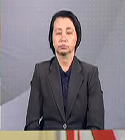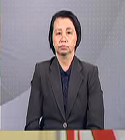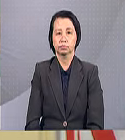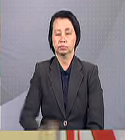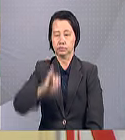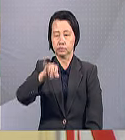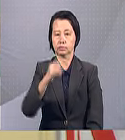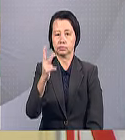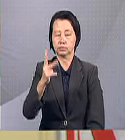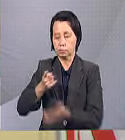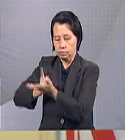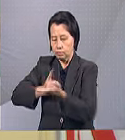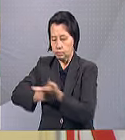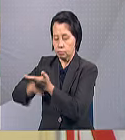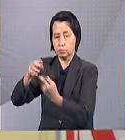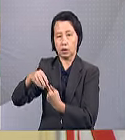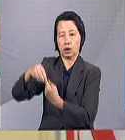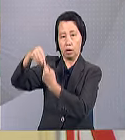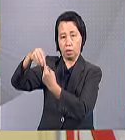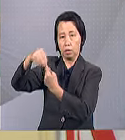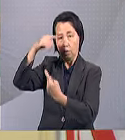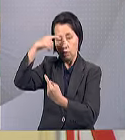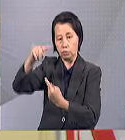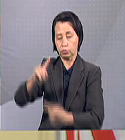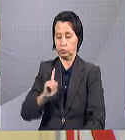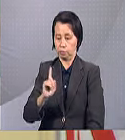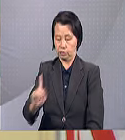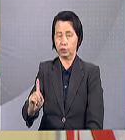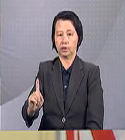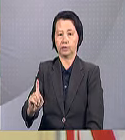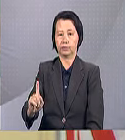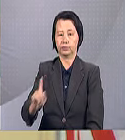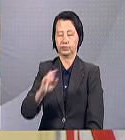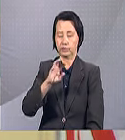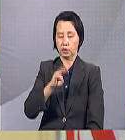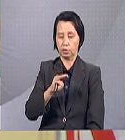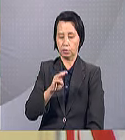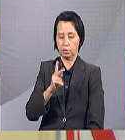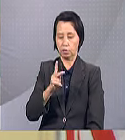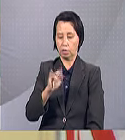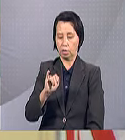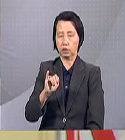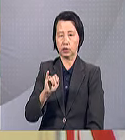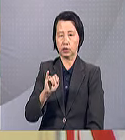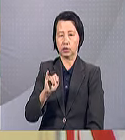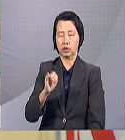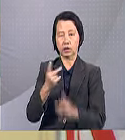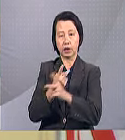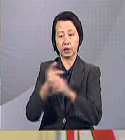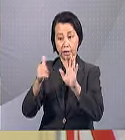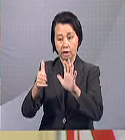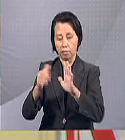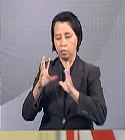Jawatan Kuasa Muzakarah Khas Majlis Kebangsaan bagi Hal Ehwal Agama Islam MKI kali ke-6 yang bersidang